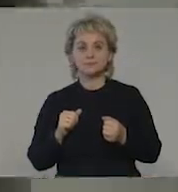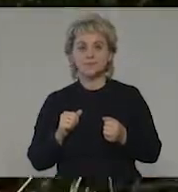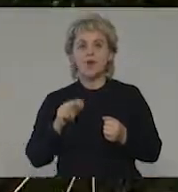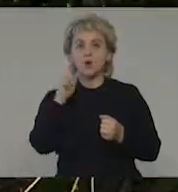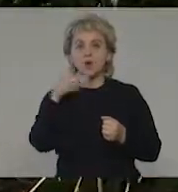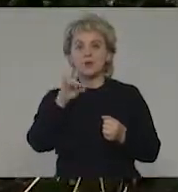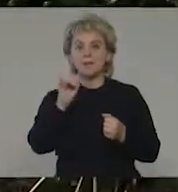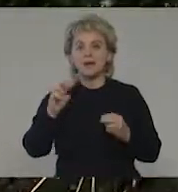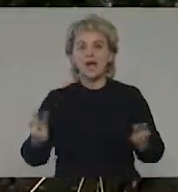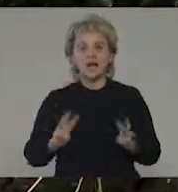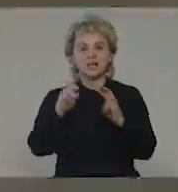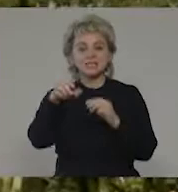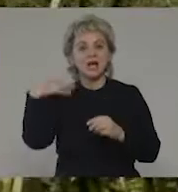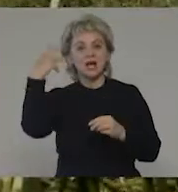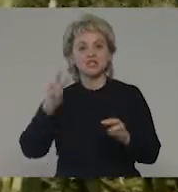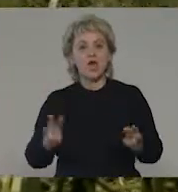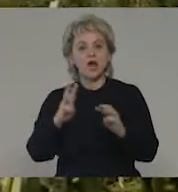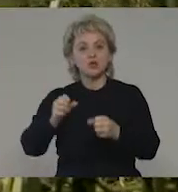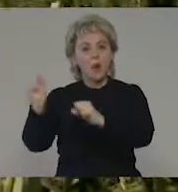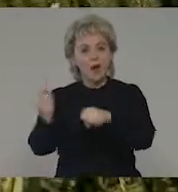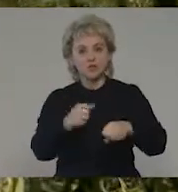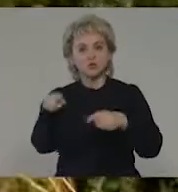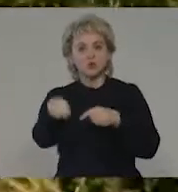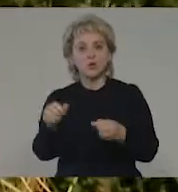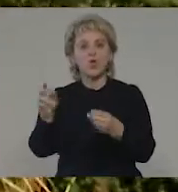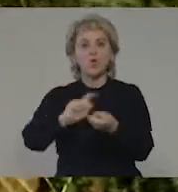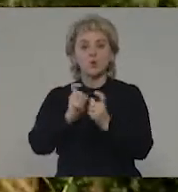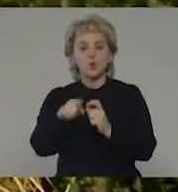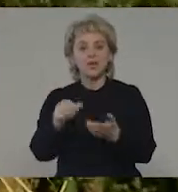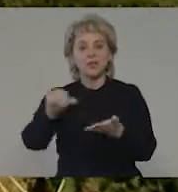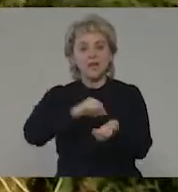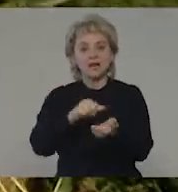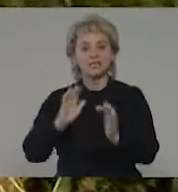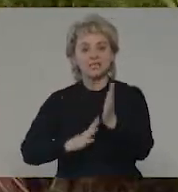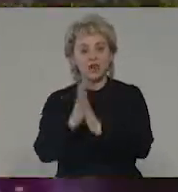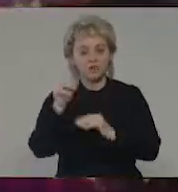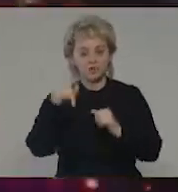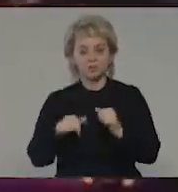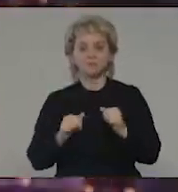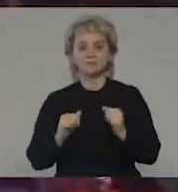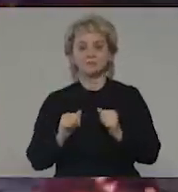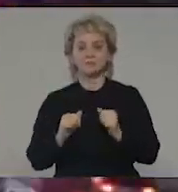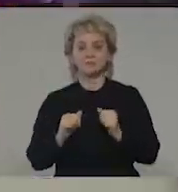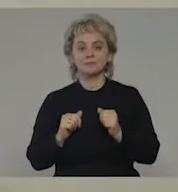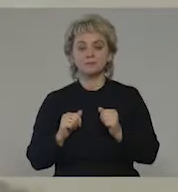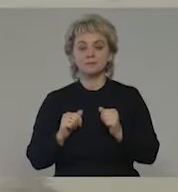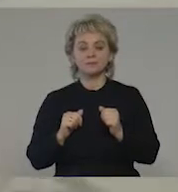Конопля на костре. Казаки огнем и косой борются с наркосодержащим сорняком.